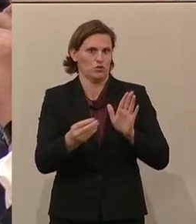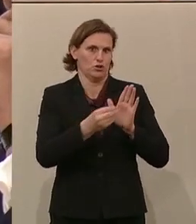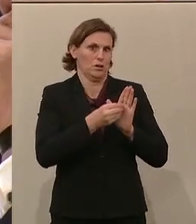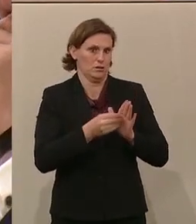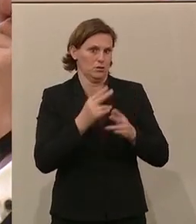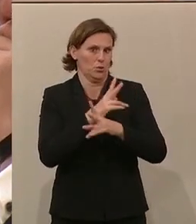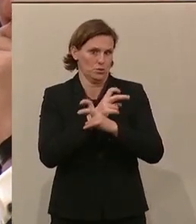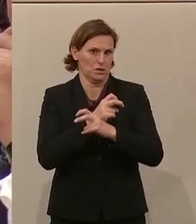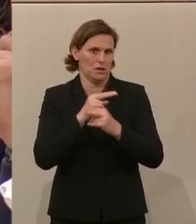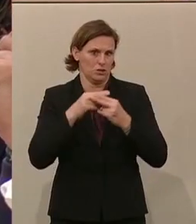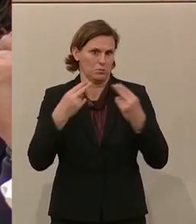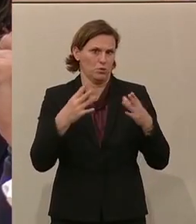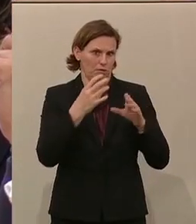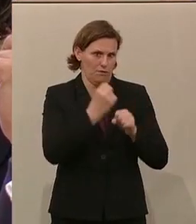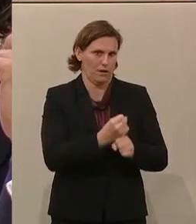Bundesverfassung.